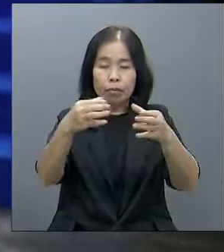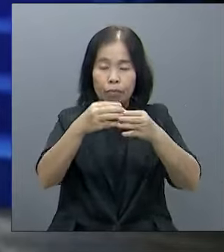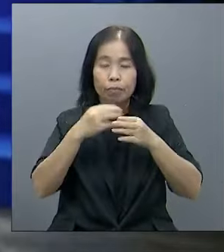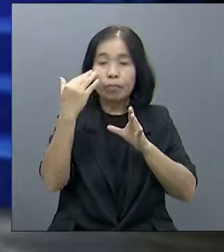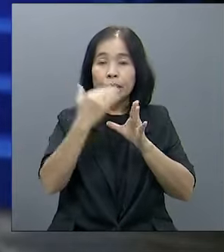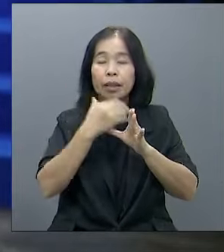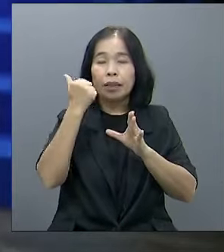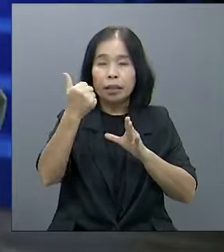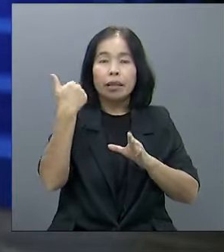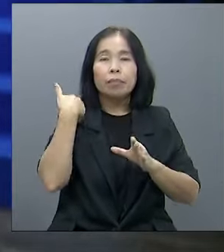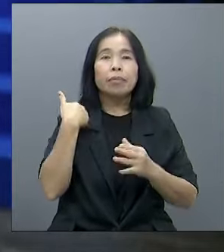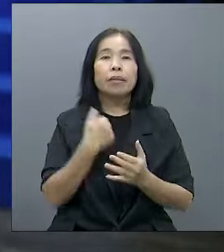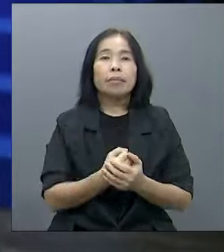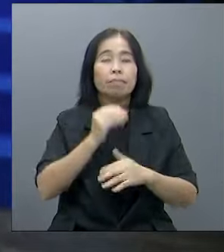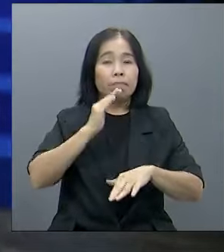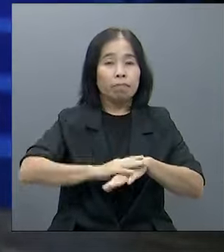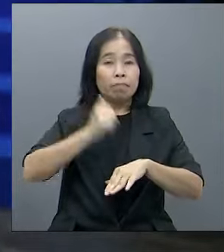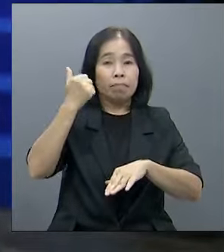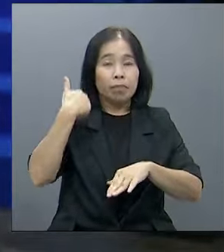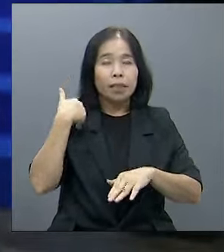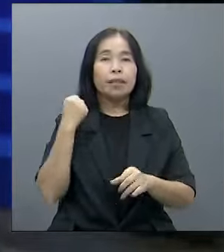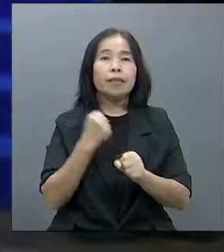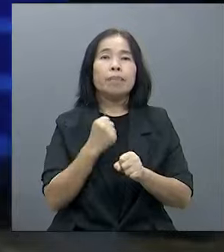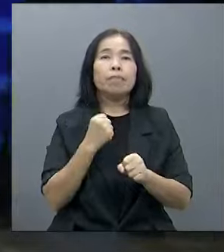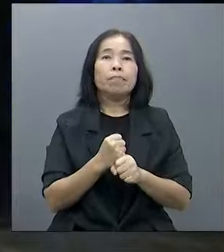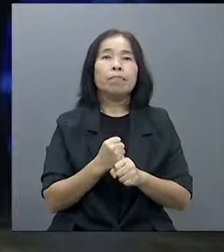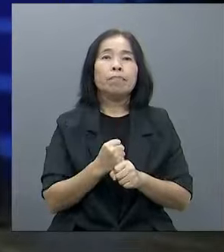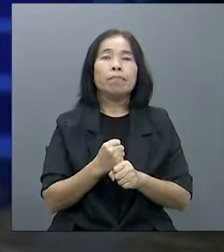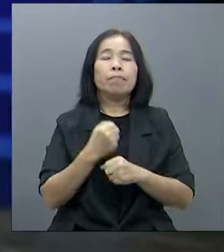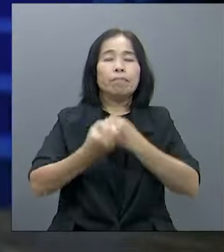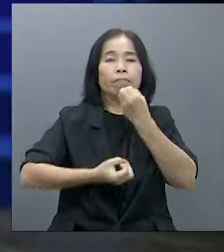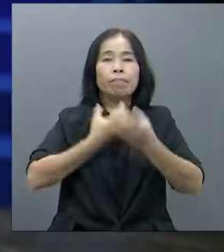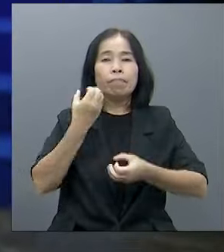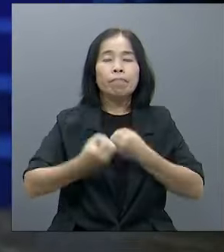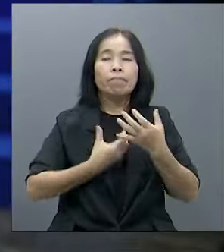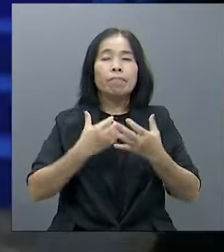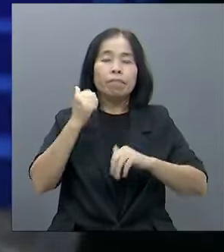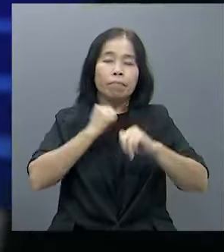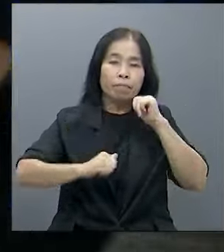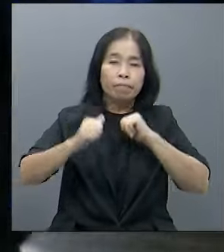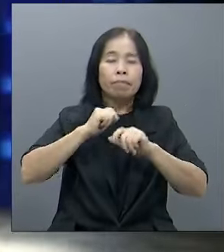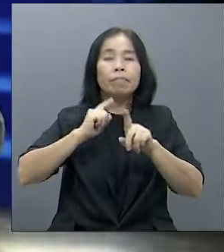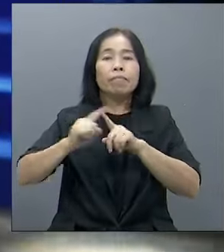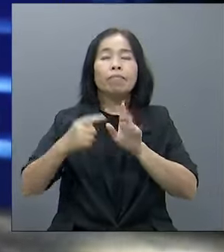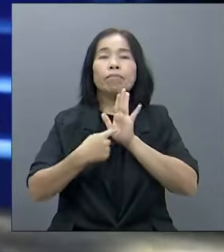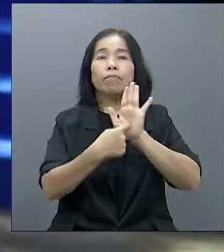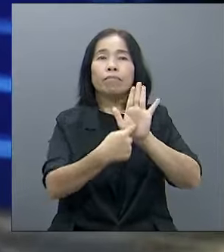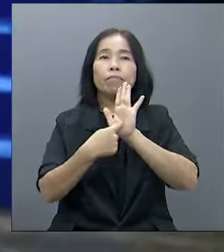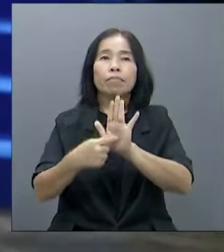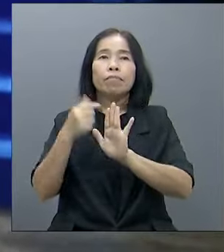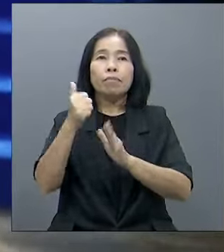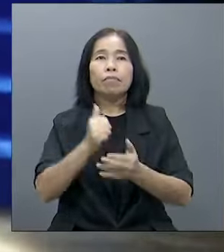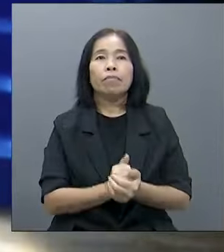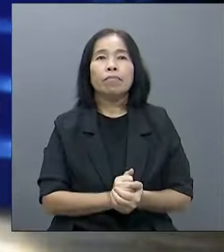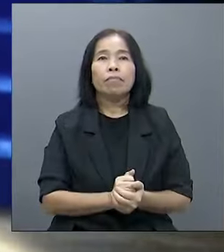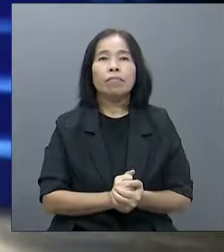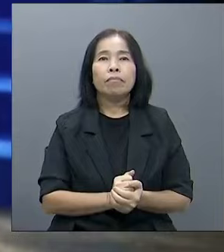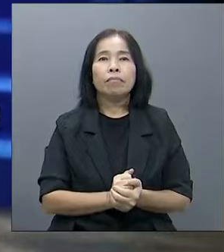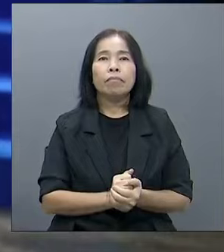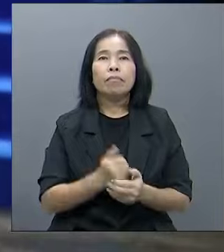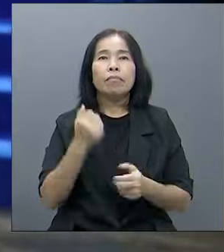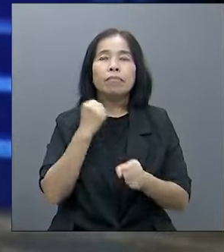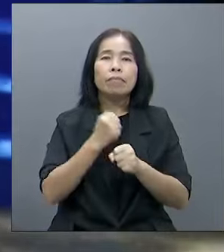ห็นว่ามีฝีมือพอแล้วเอาอัตลักษณ์ของตัวเองออกมานะครับออกมาแสดงออกมาโชว์กันนะครับไทยเวทเราจะไปทำงาน